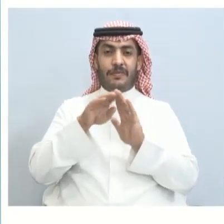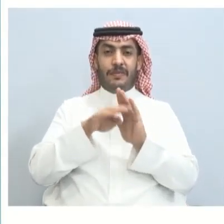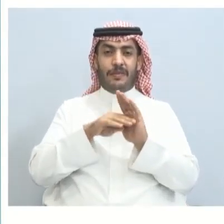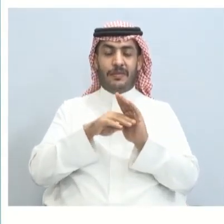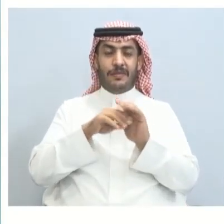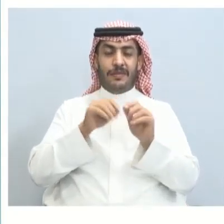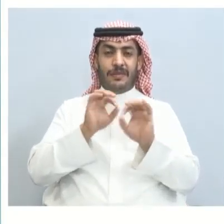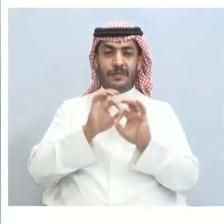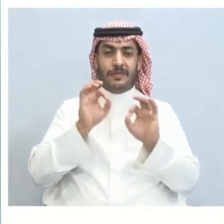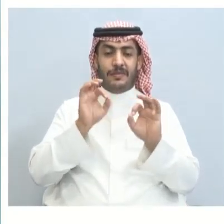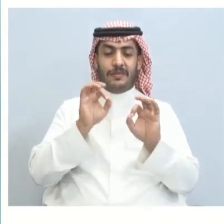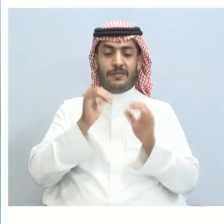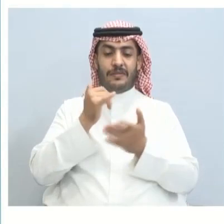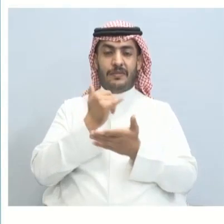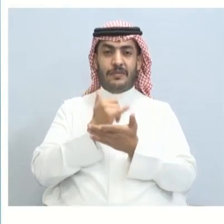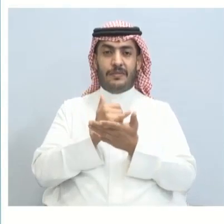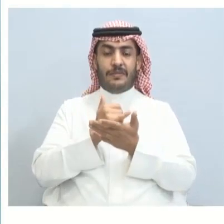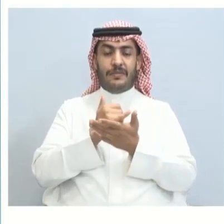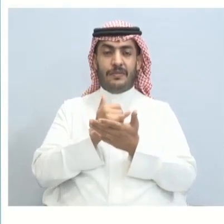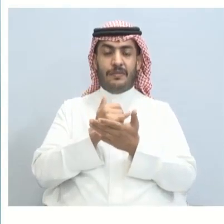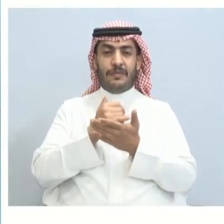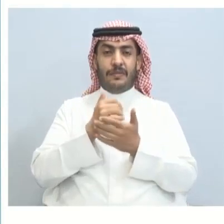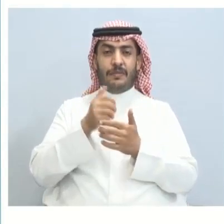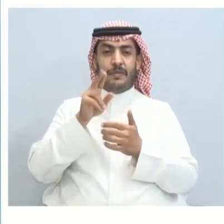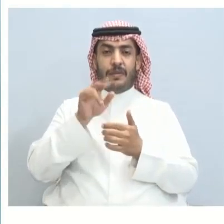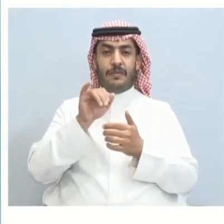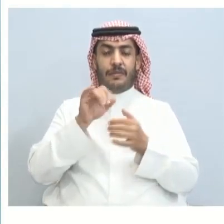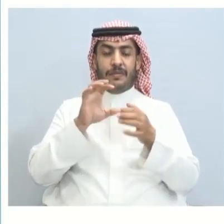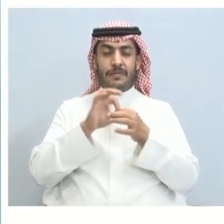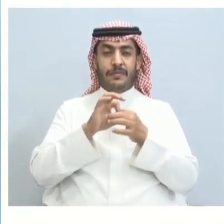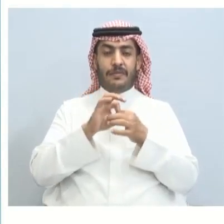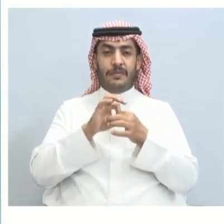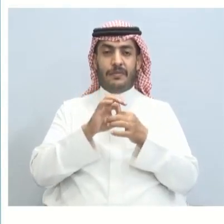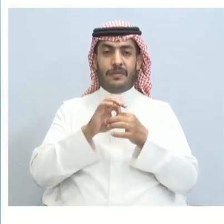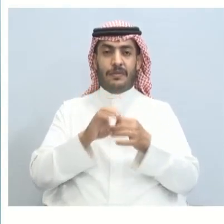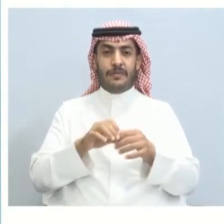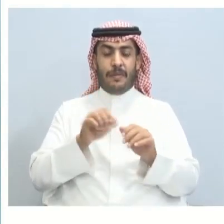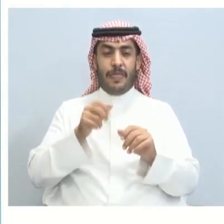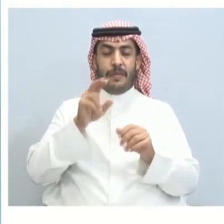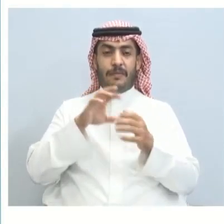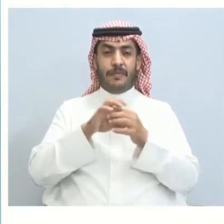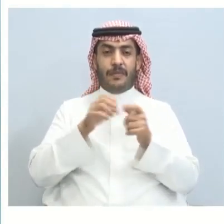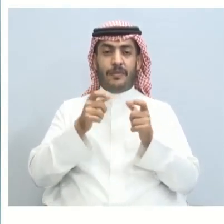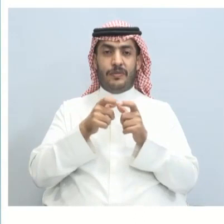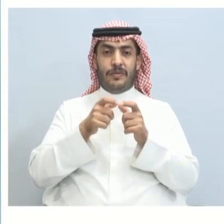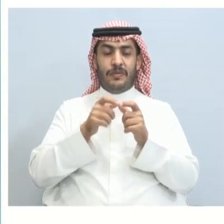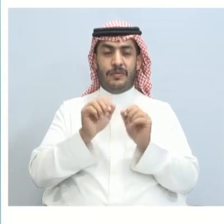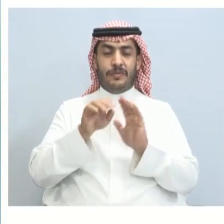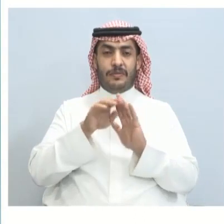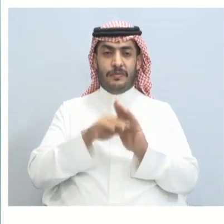حول التنفيذ ويتحقق انه تم وفق ما تم في الاجتماع او